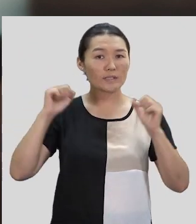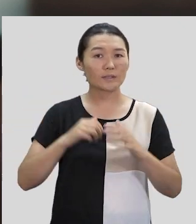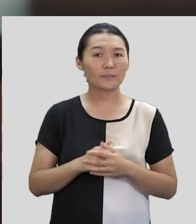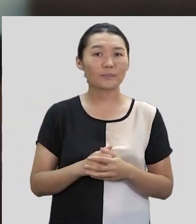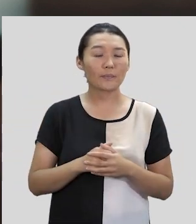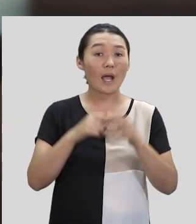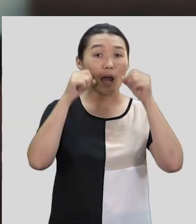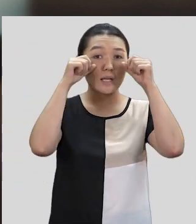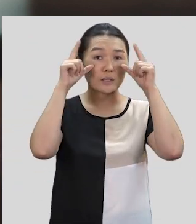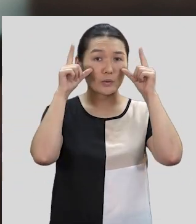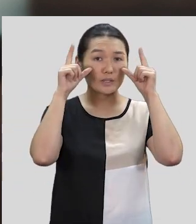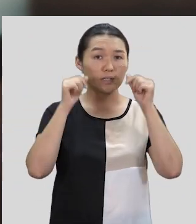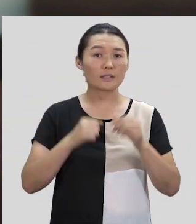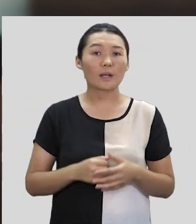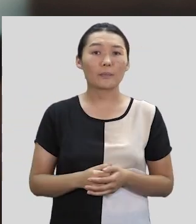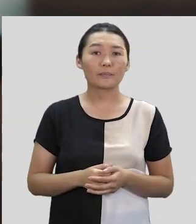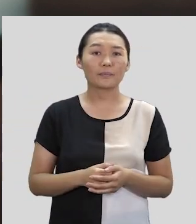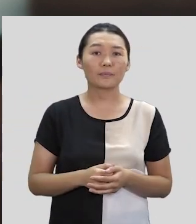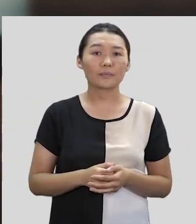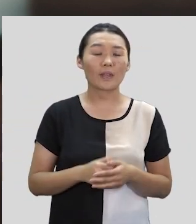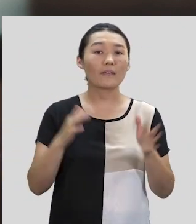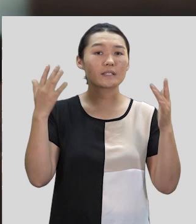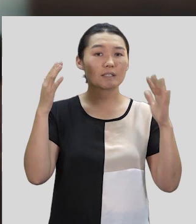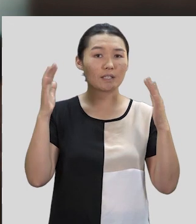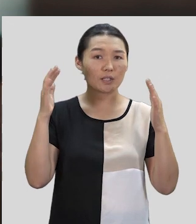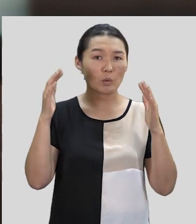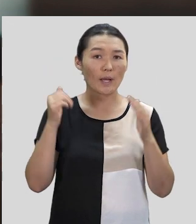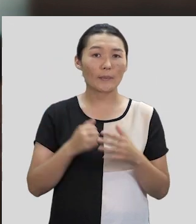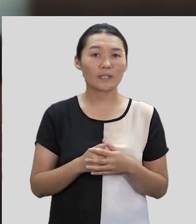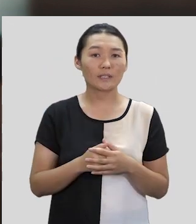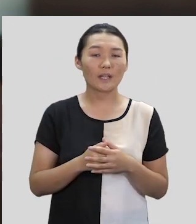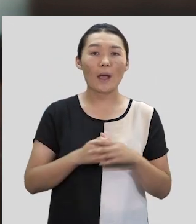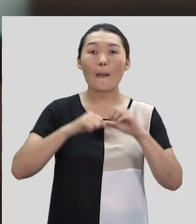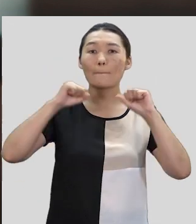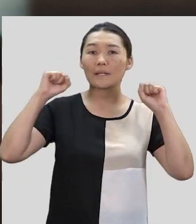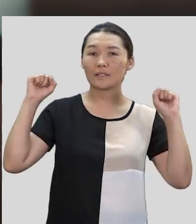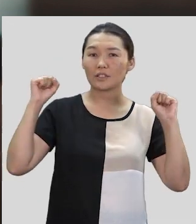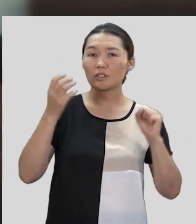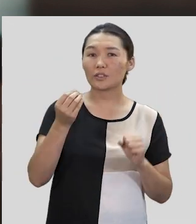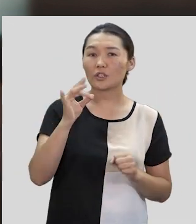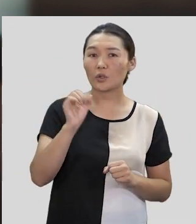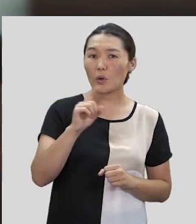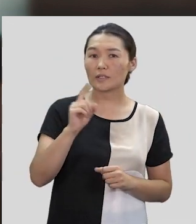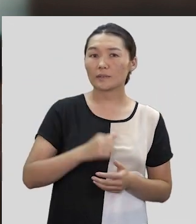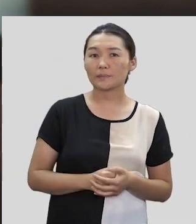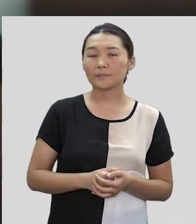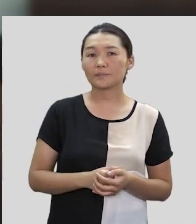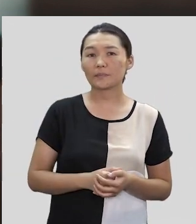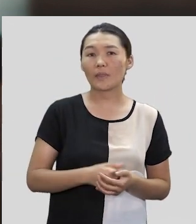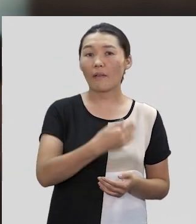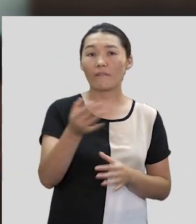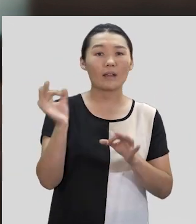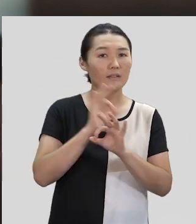откройте глаза встряхните руками потянитесь еще раз вы